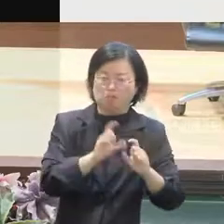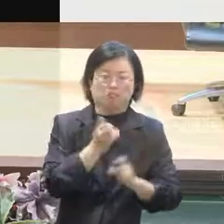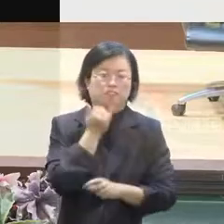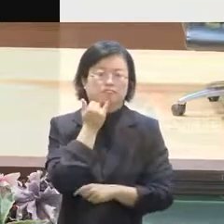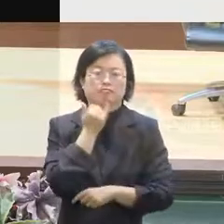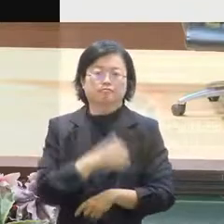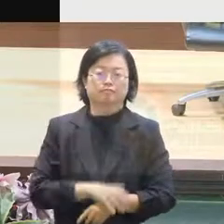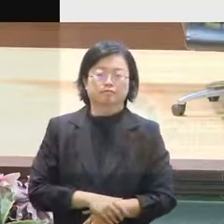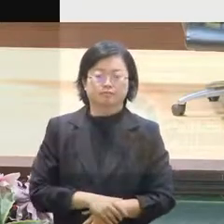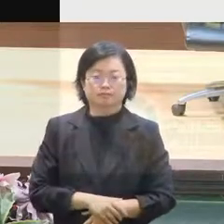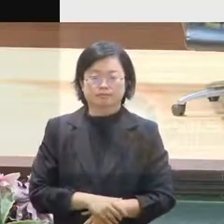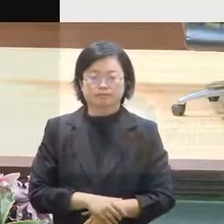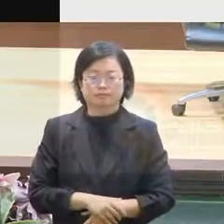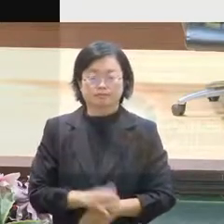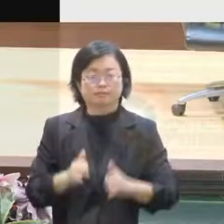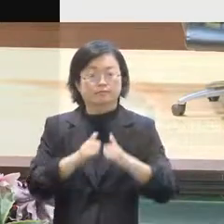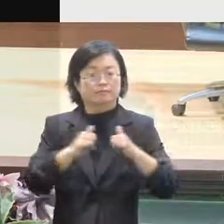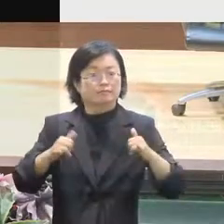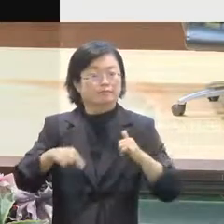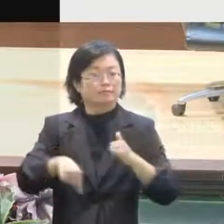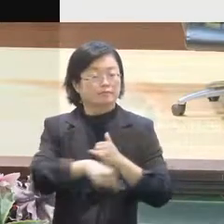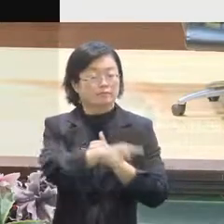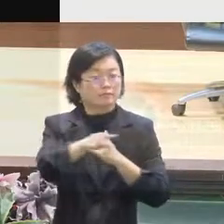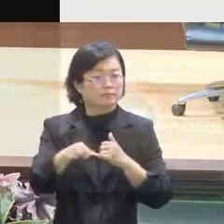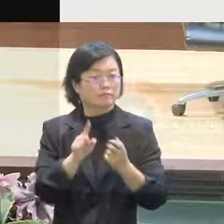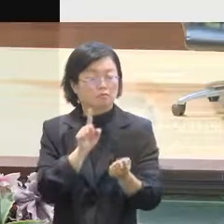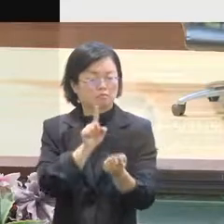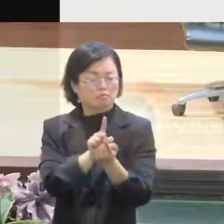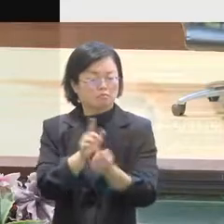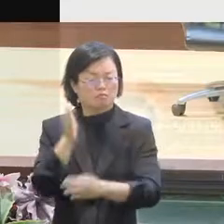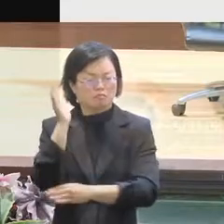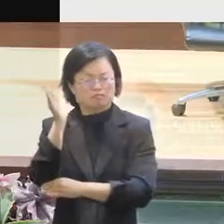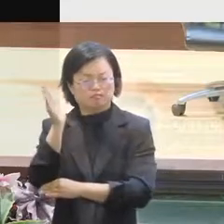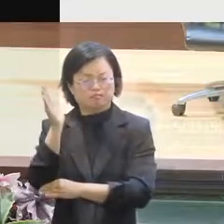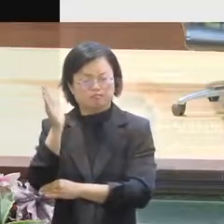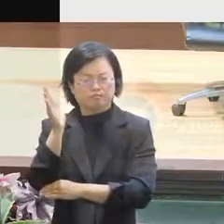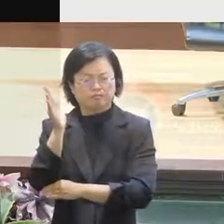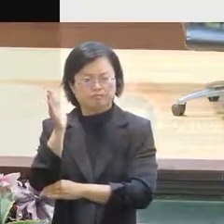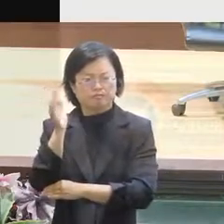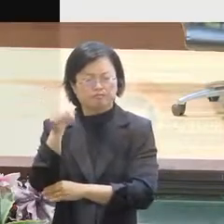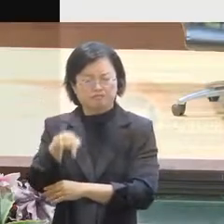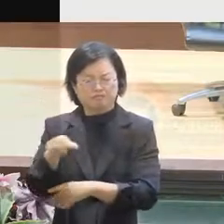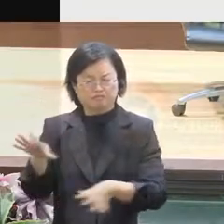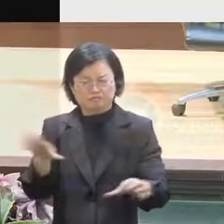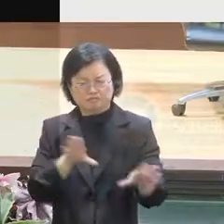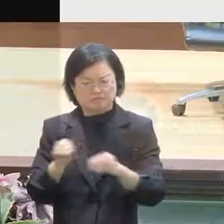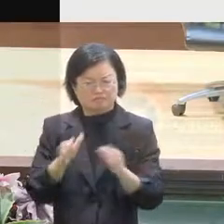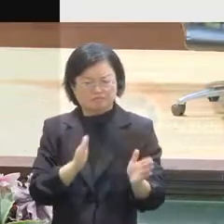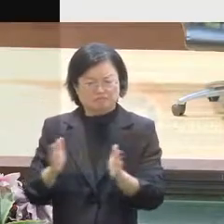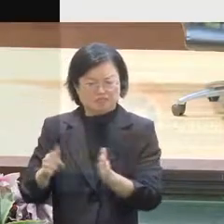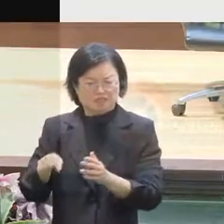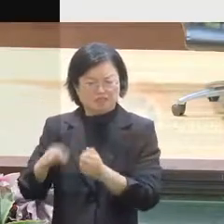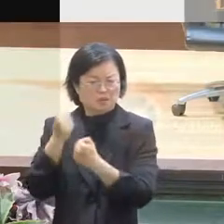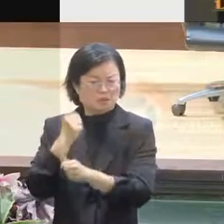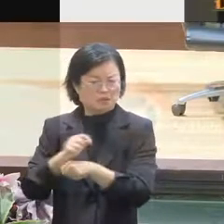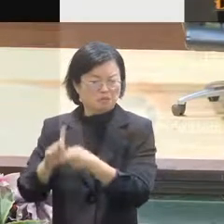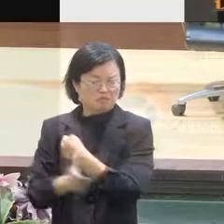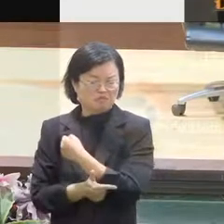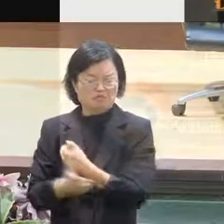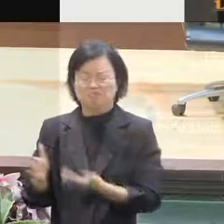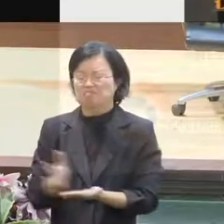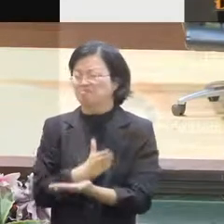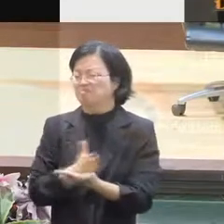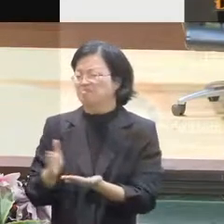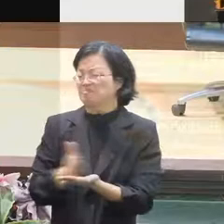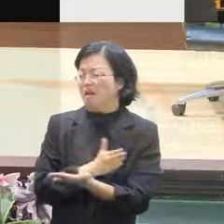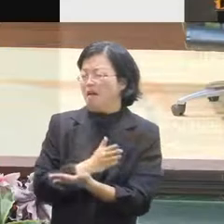时呢，其实民间也对于政府的open data 的一些做法呢有一些批评和嘲